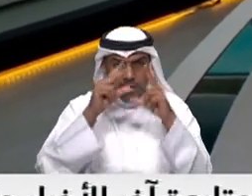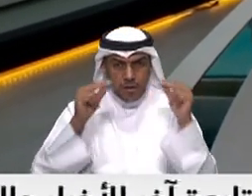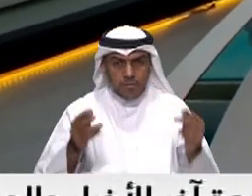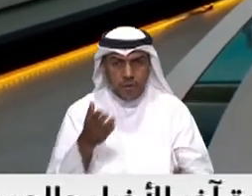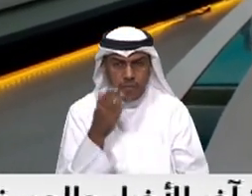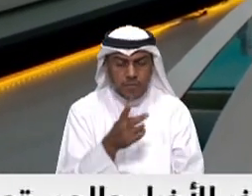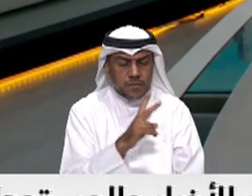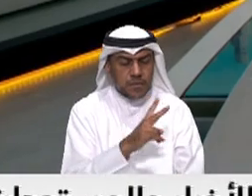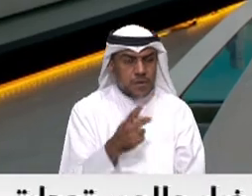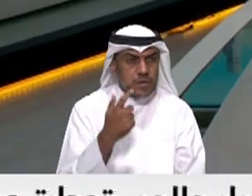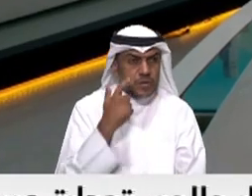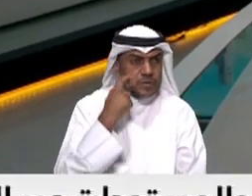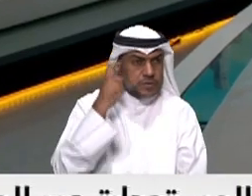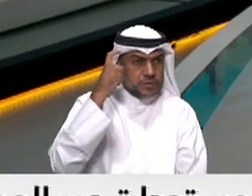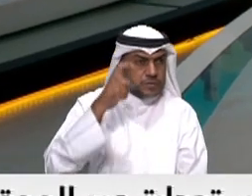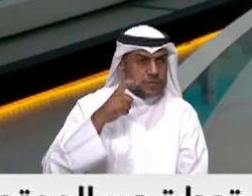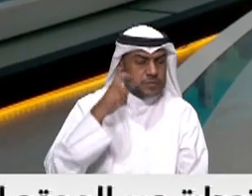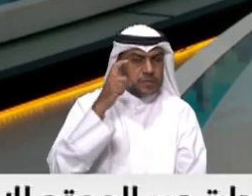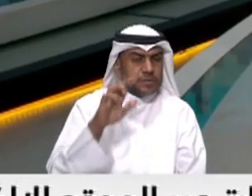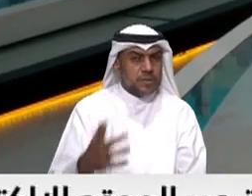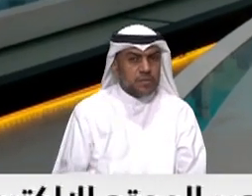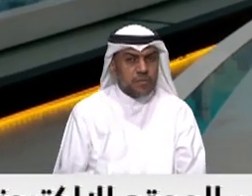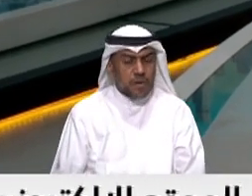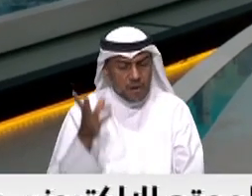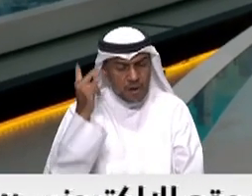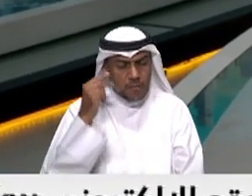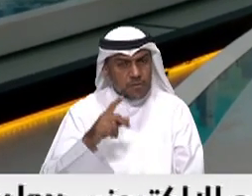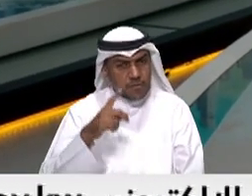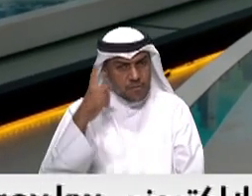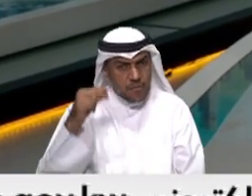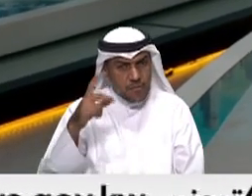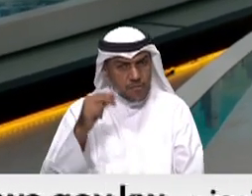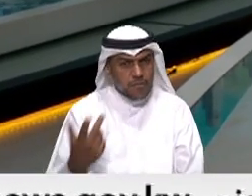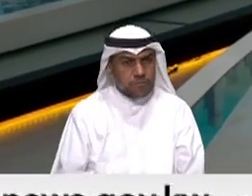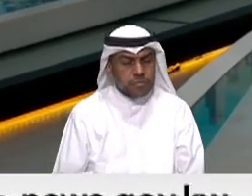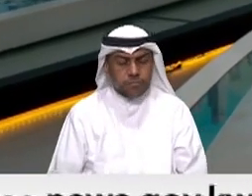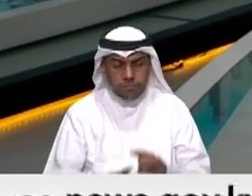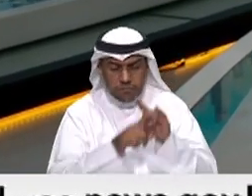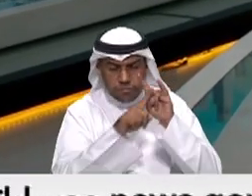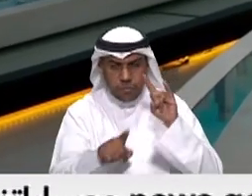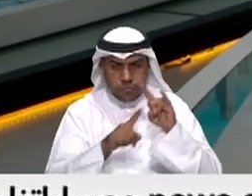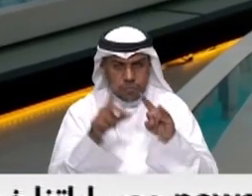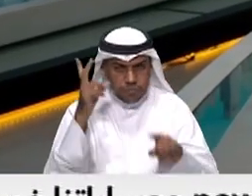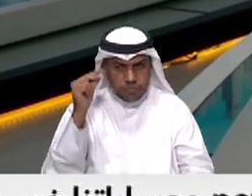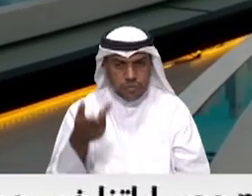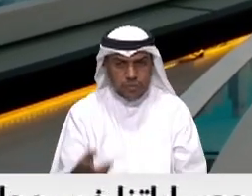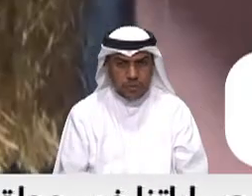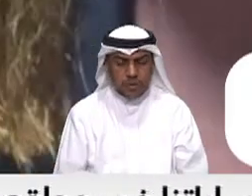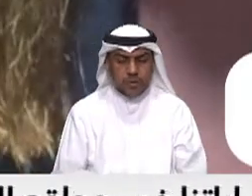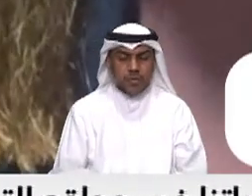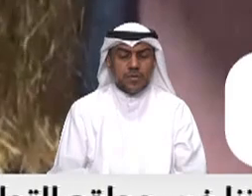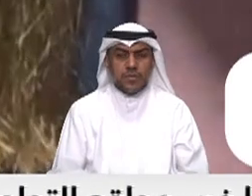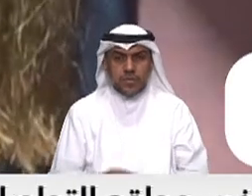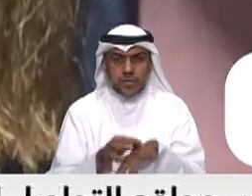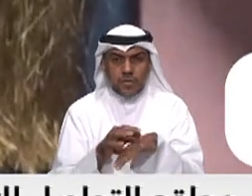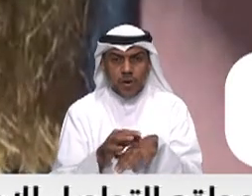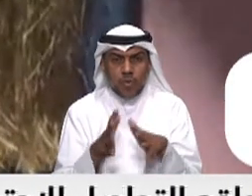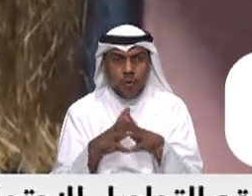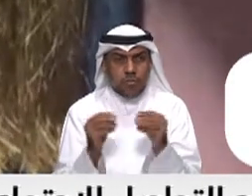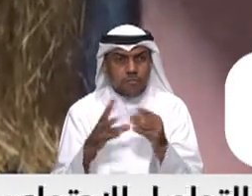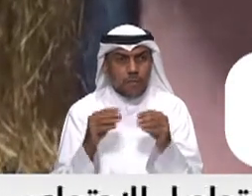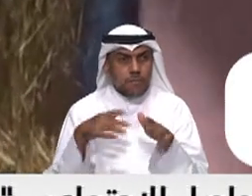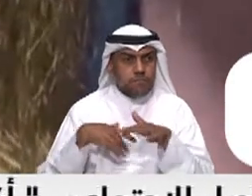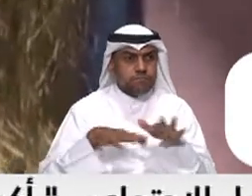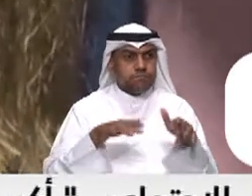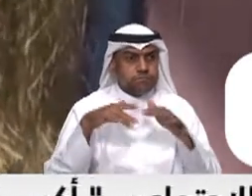لضرب، بعد أن هدد بضرب الذراع المالي لحزب الله، رأينا حركة نزوح جديدة، رأينا نوع